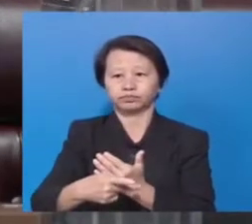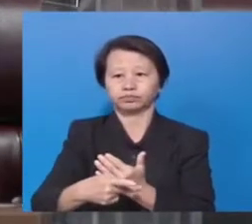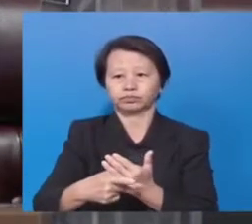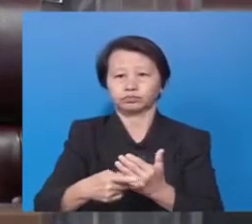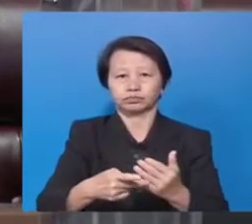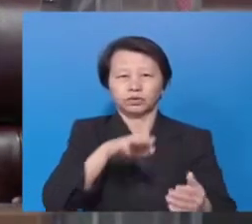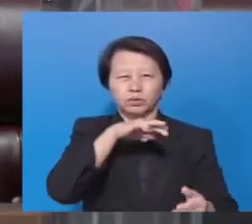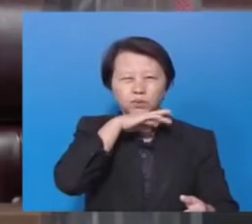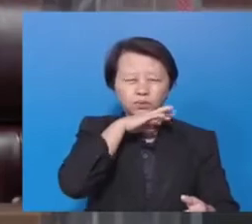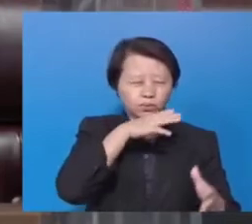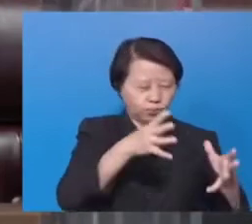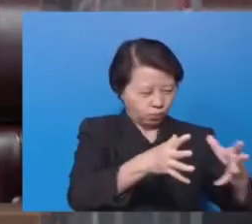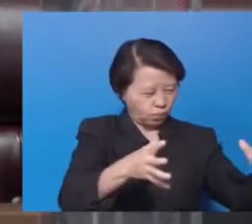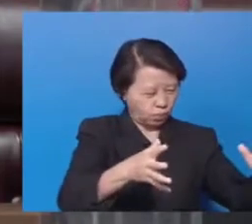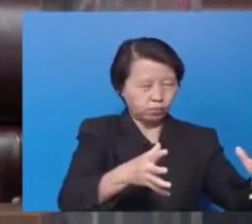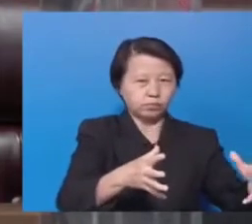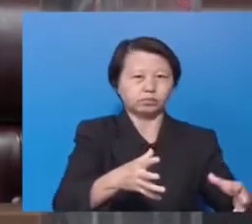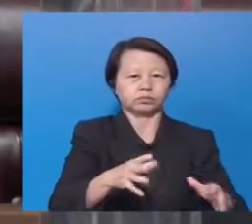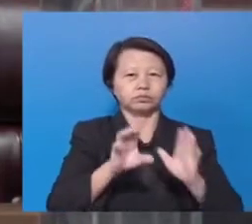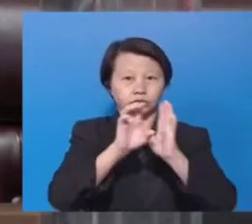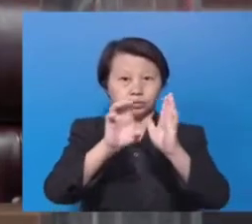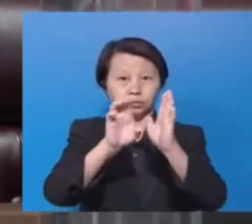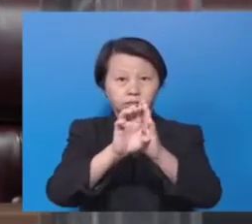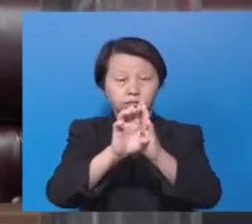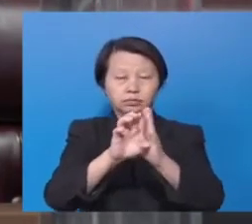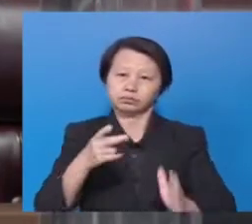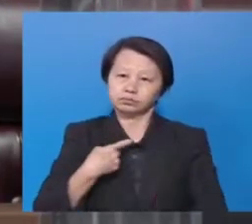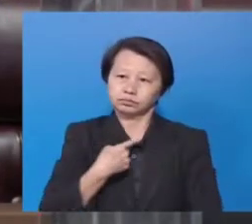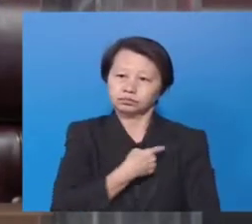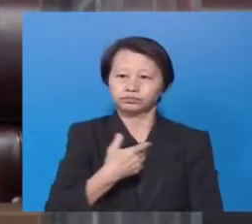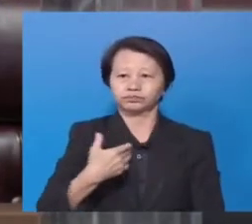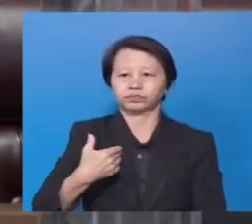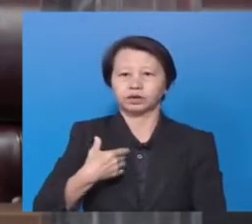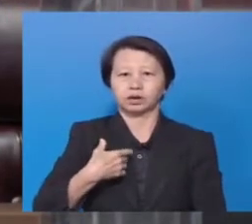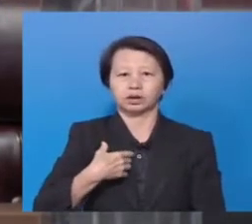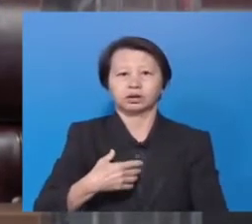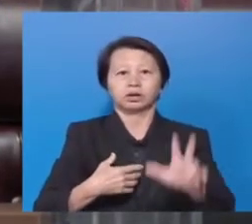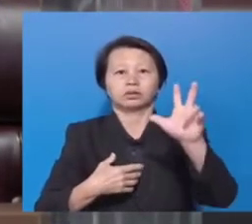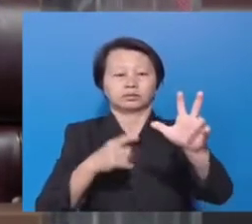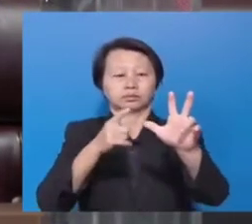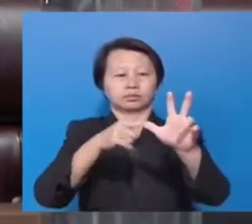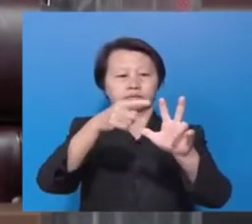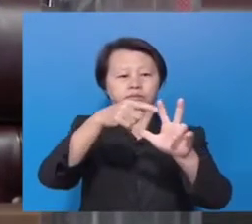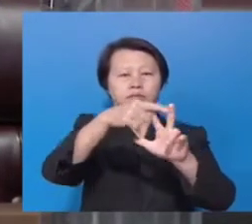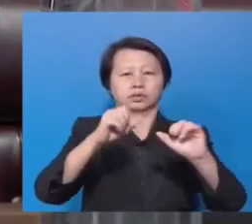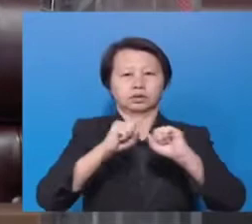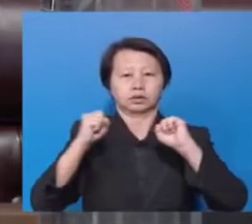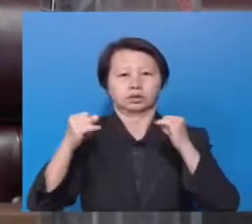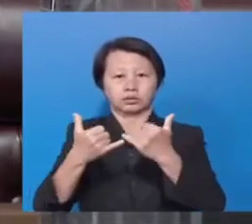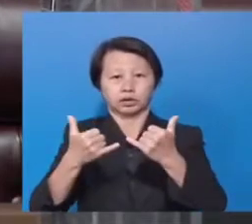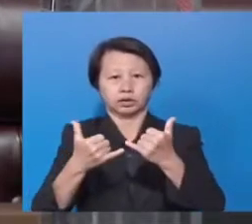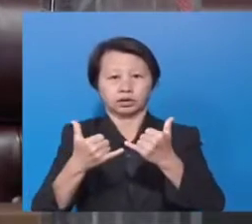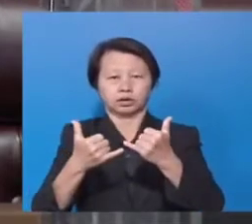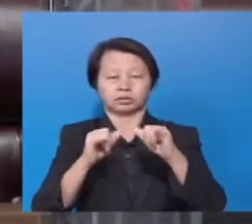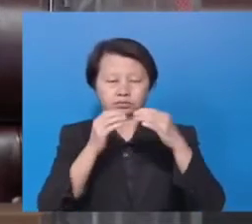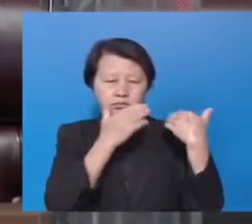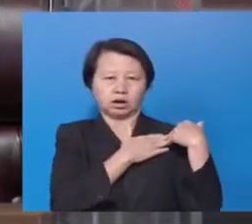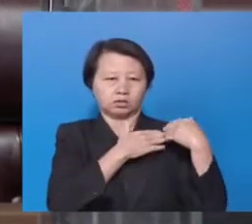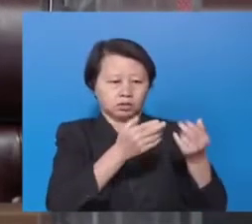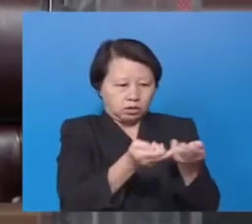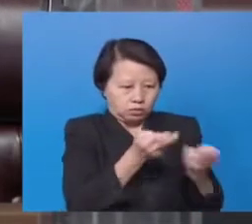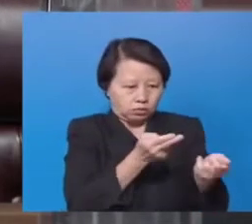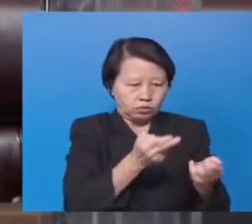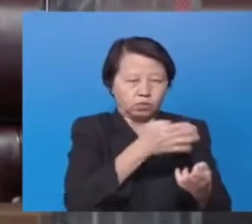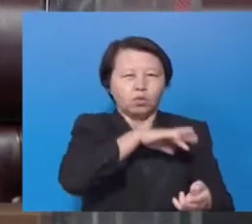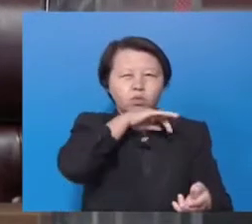sipejar.um pamonyet kita deh tiga syarakat khasnya urusan BBC